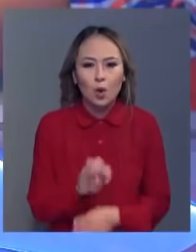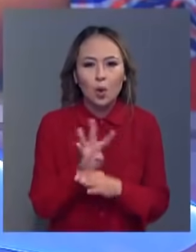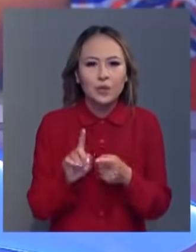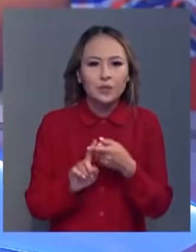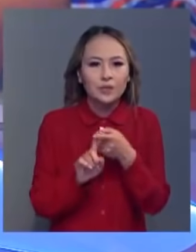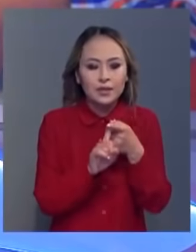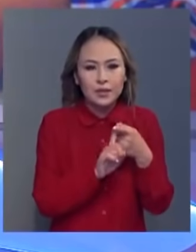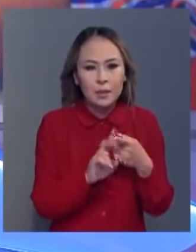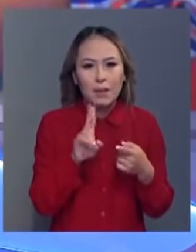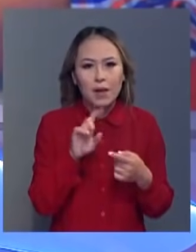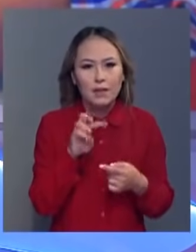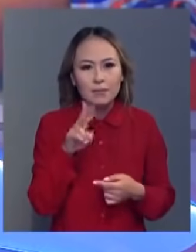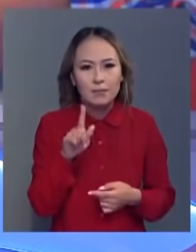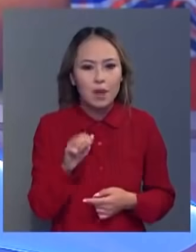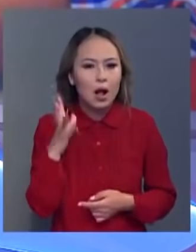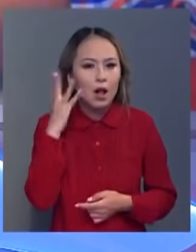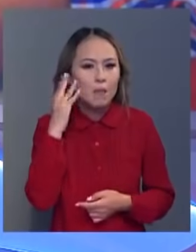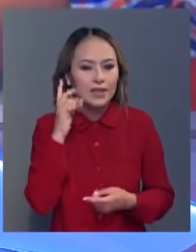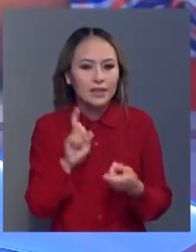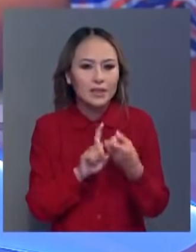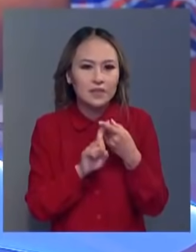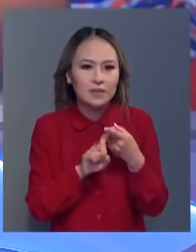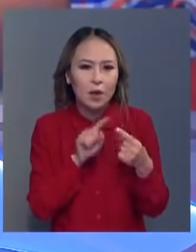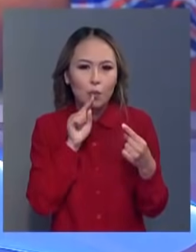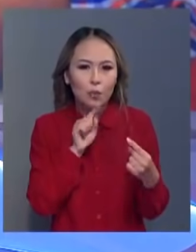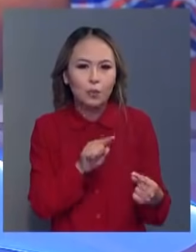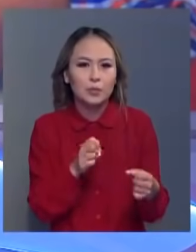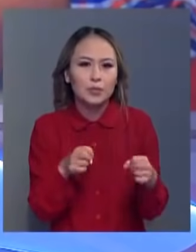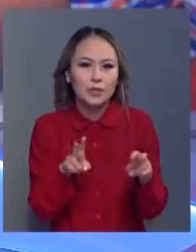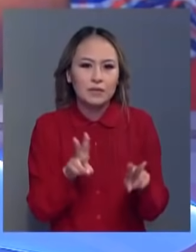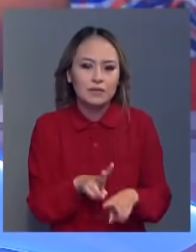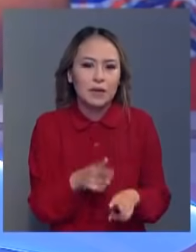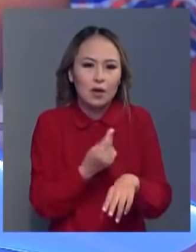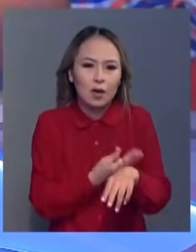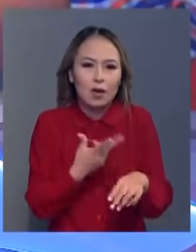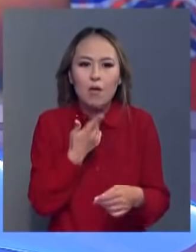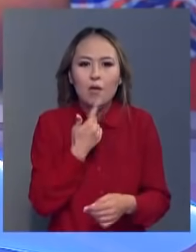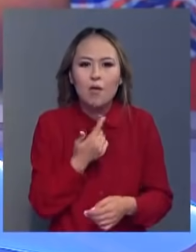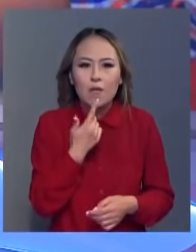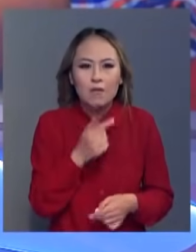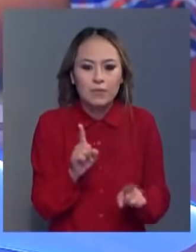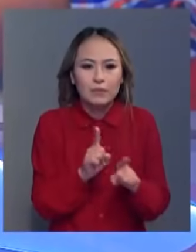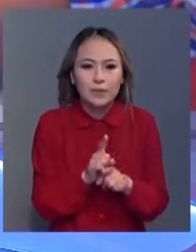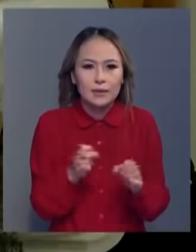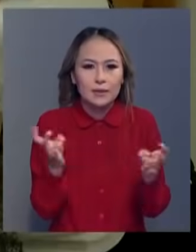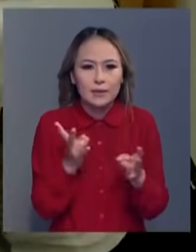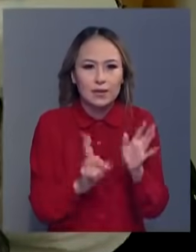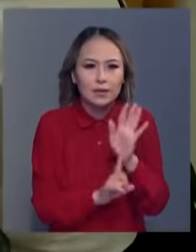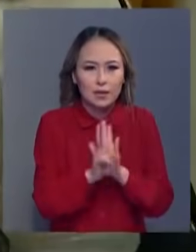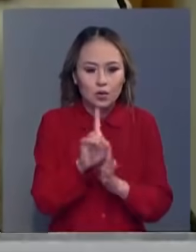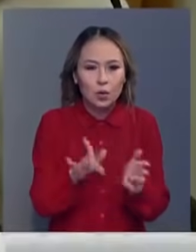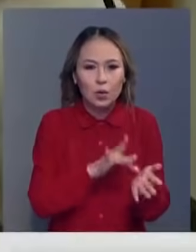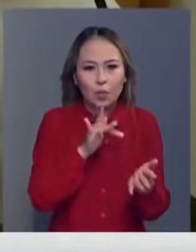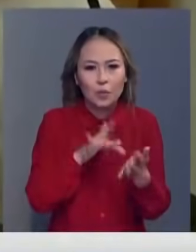Коронавирусқа қарсы плазма. Алматыда инфекцияға қарсы антиденелер алу үшін қан плазмасын тапсыру басталды.